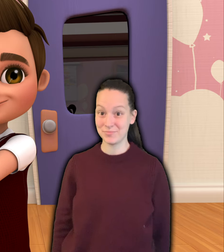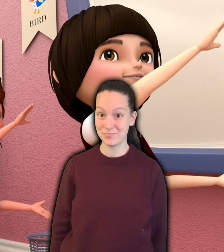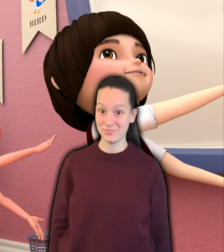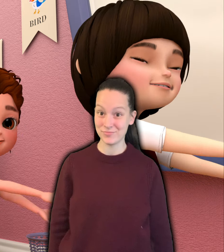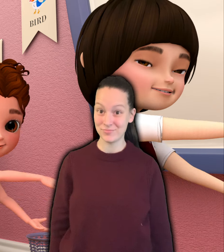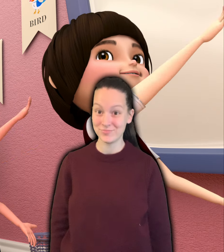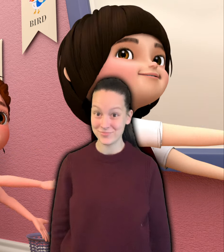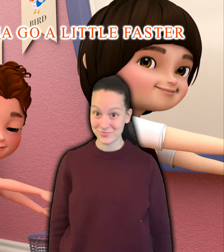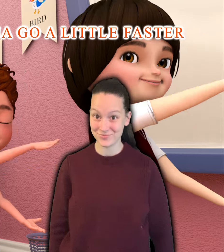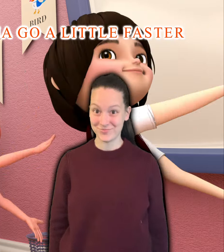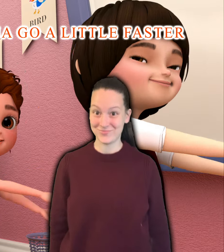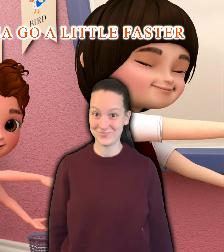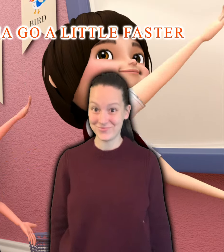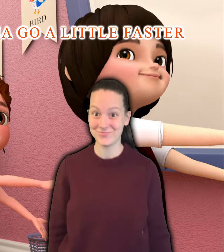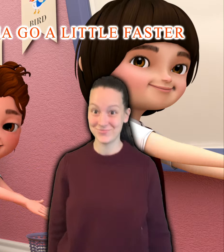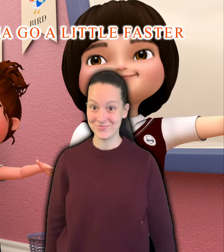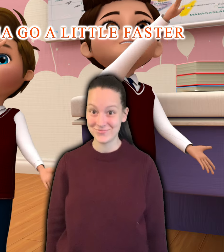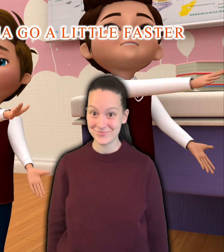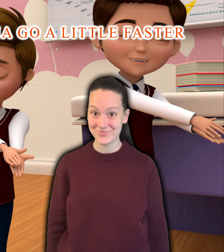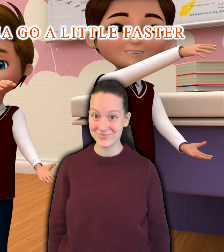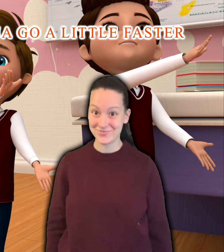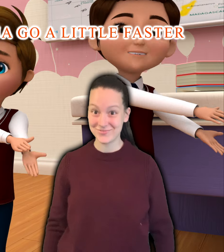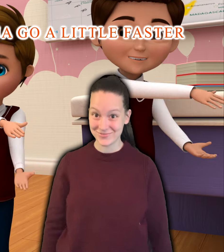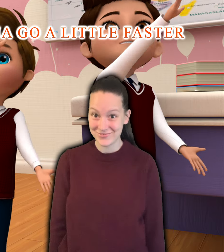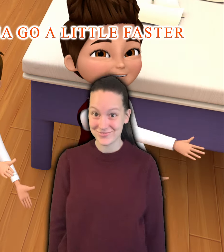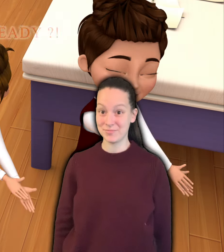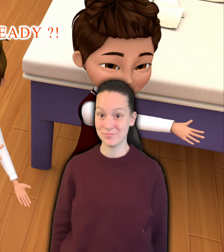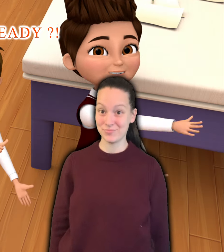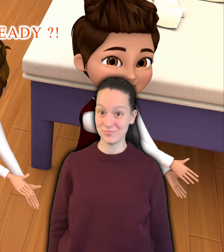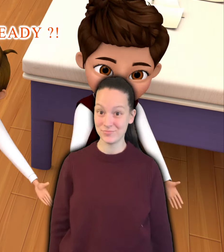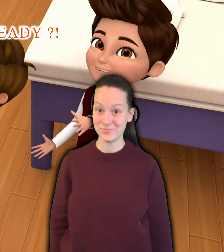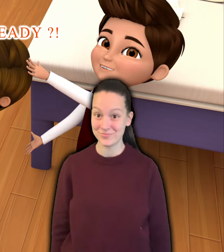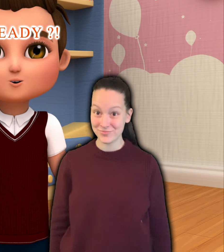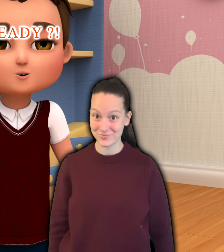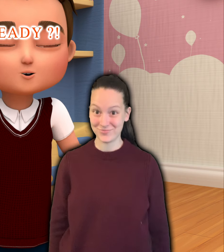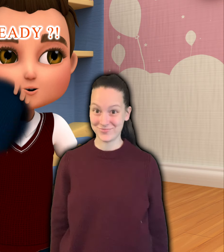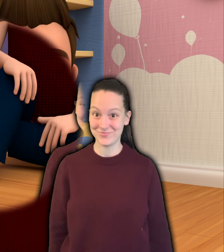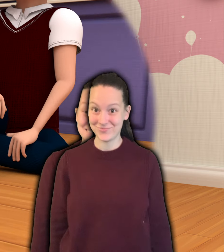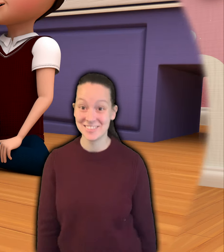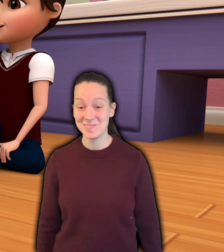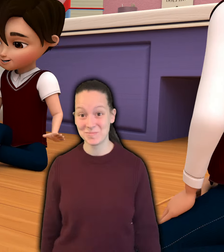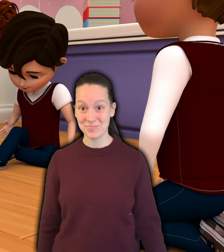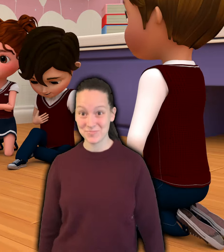終わりthistimewegoingtoalittleFAreyou